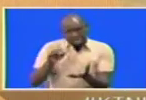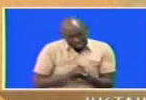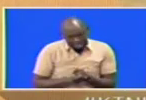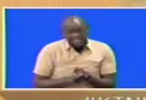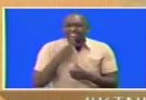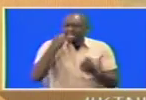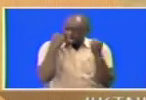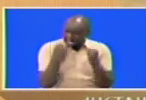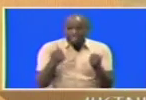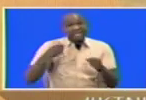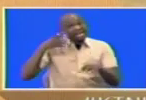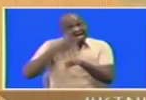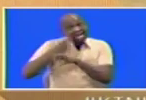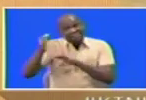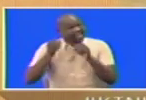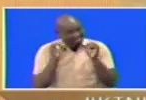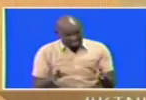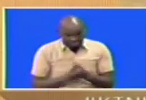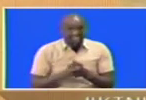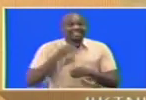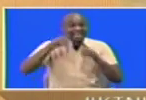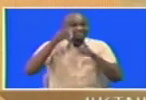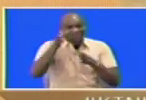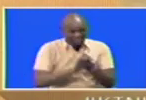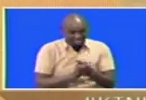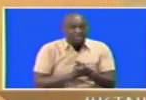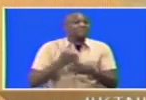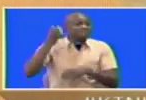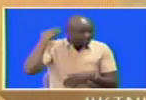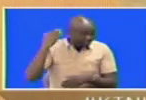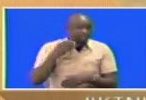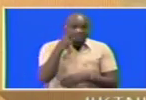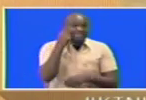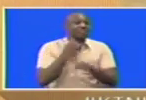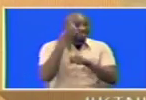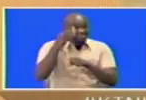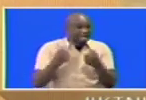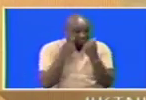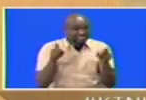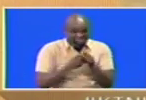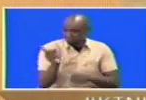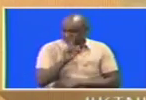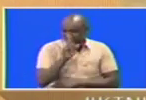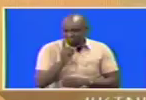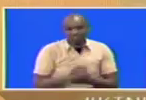vigumu udanganyifu kufanyika katika uchaguzi mkuu ujao, jinsi ilivyokuwa mwaka 2013.